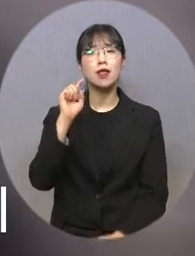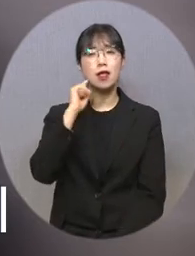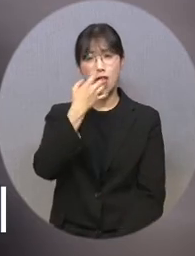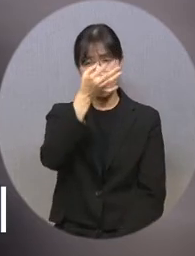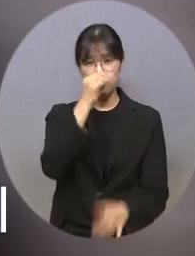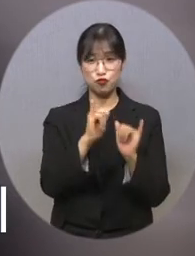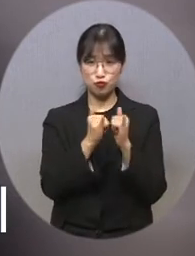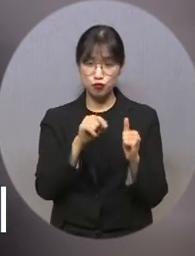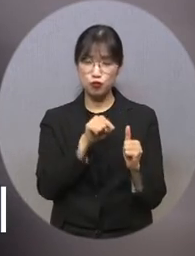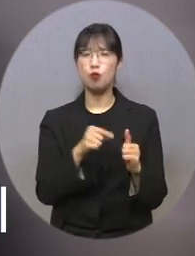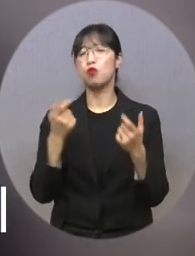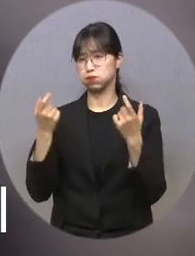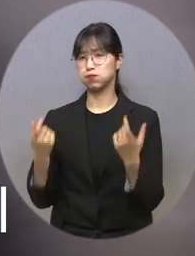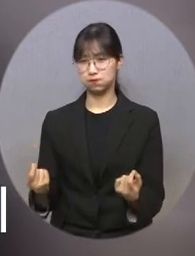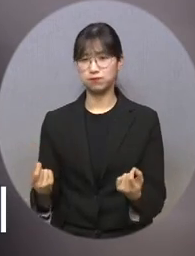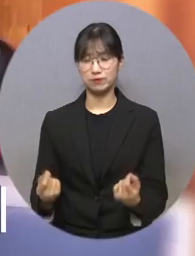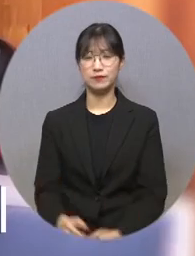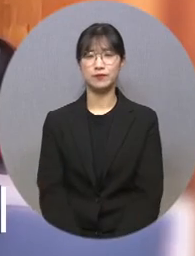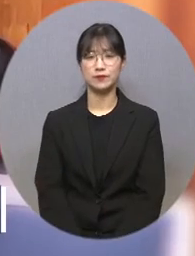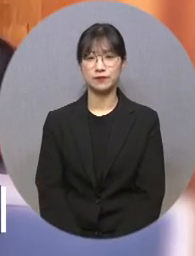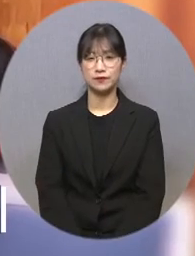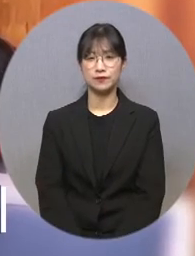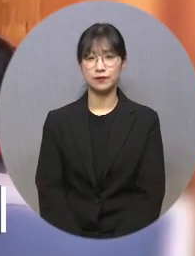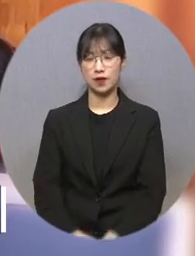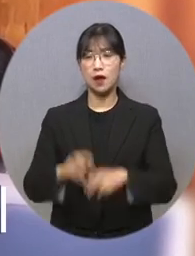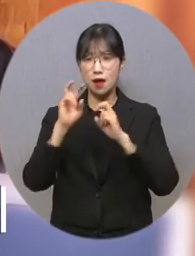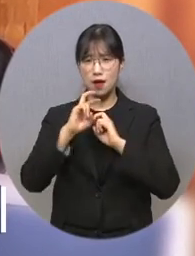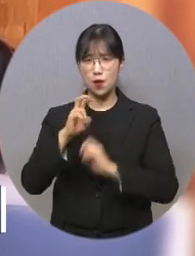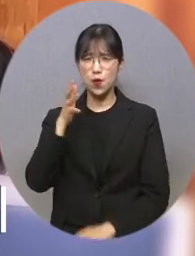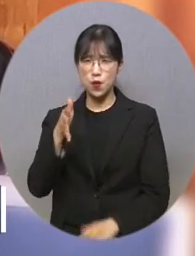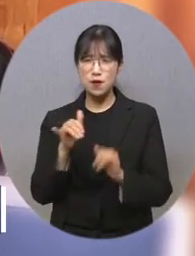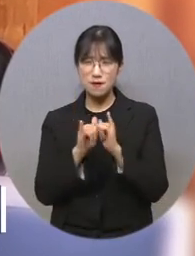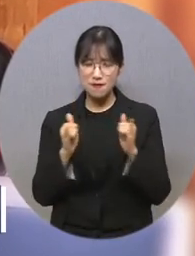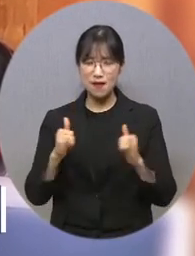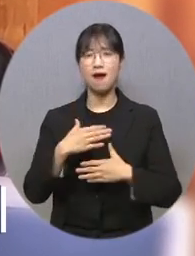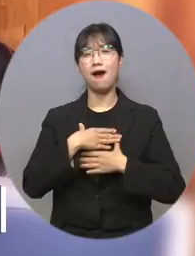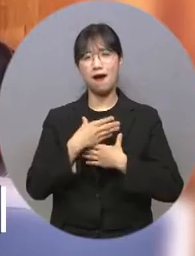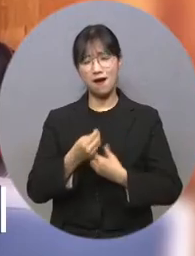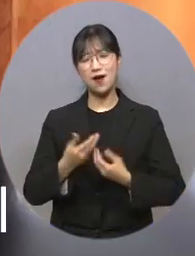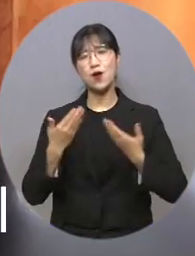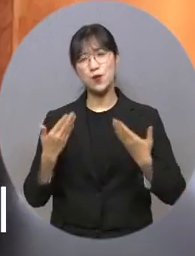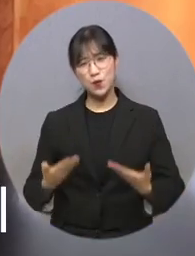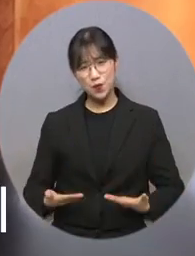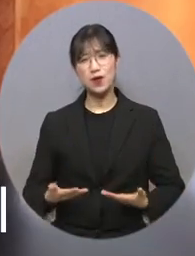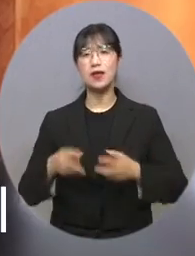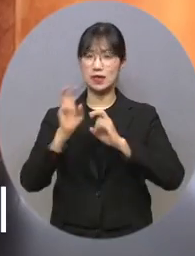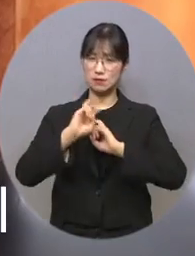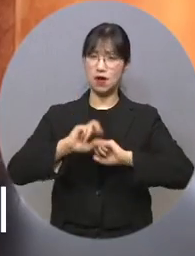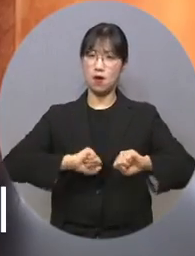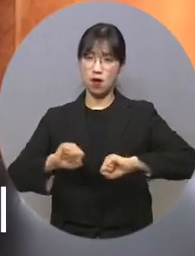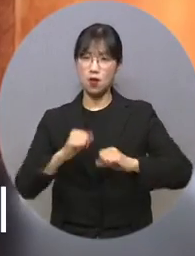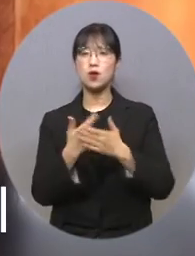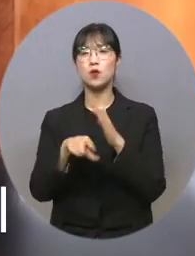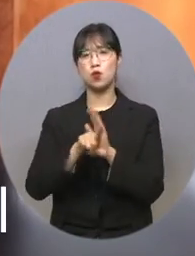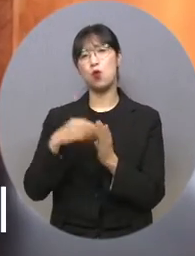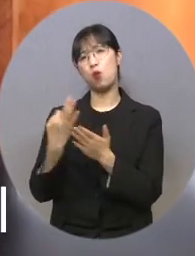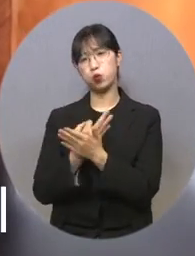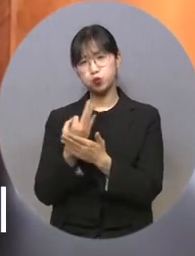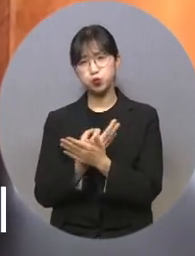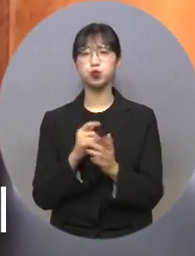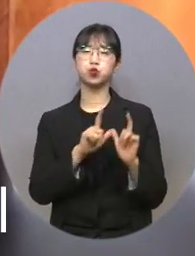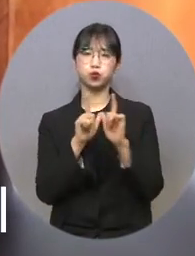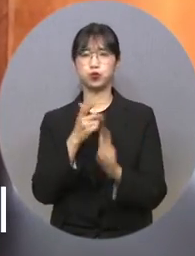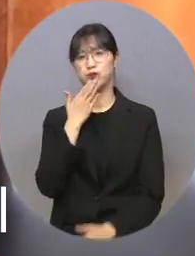똑같이 적용돼야 한다고 생각합니다. 뮤지션들이 안정적인 음악 활동을 하기 위해서는 그것이 꼭 일자리가 되어야